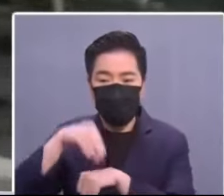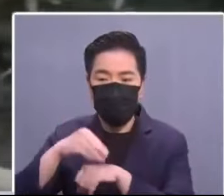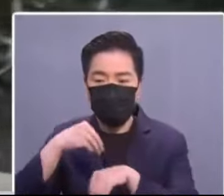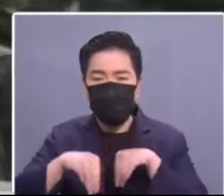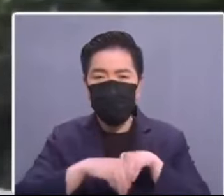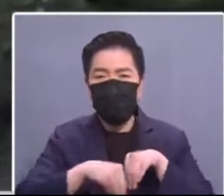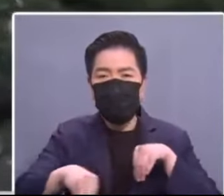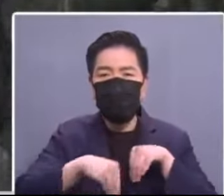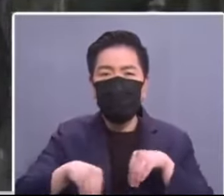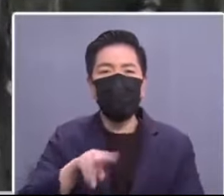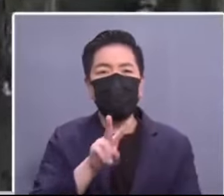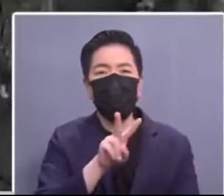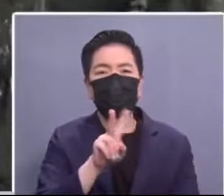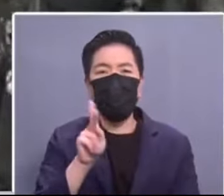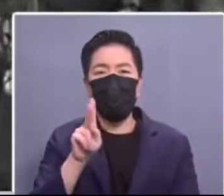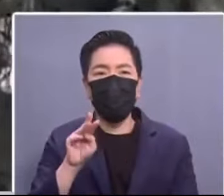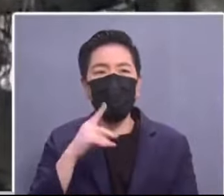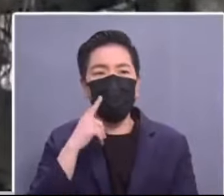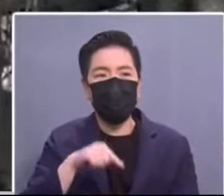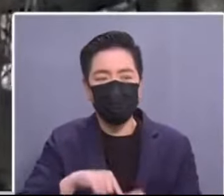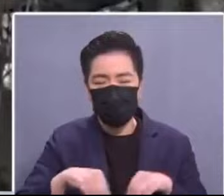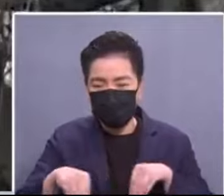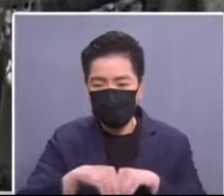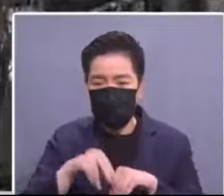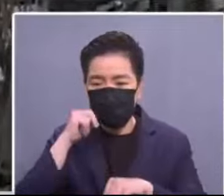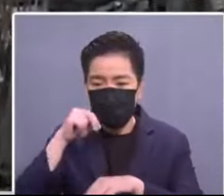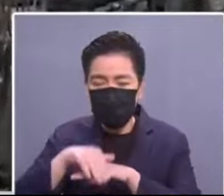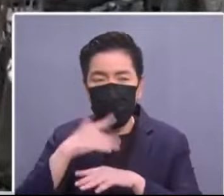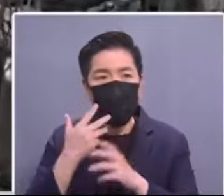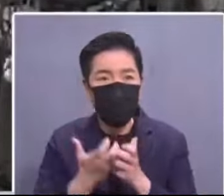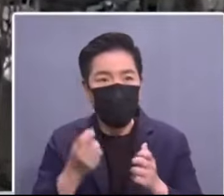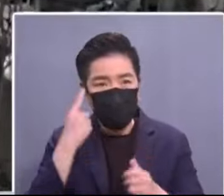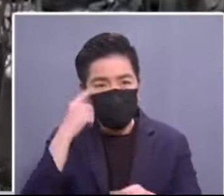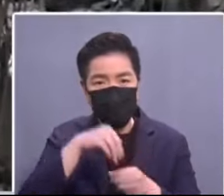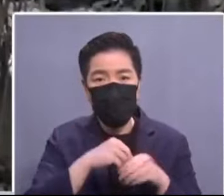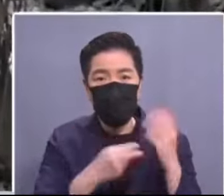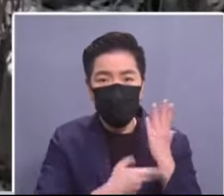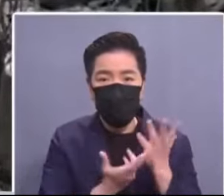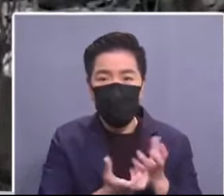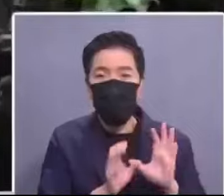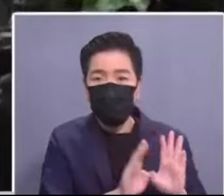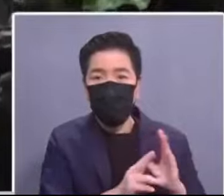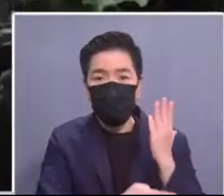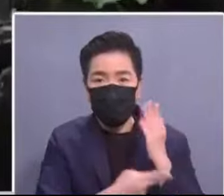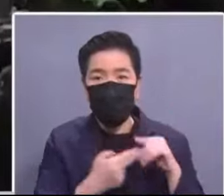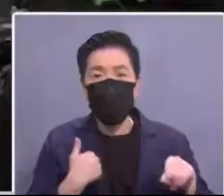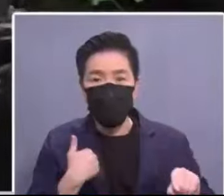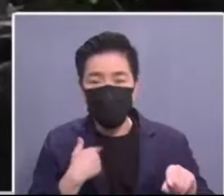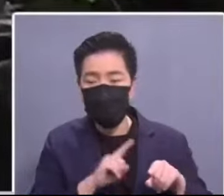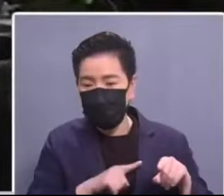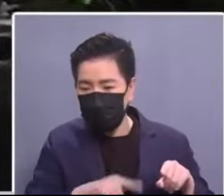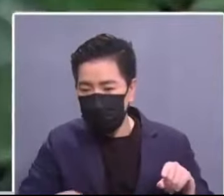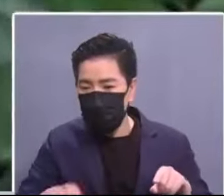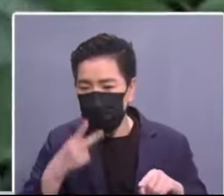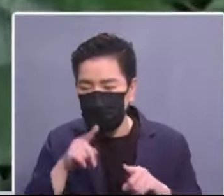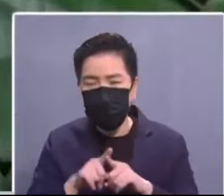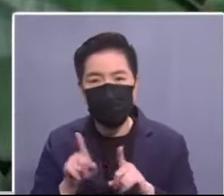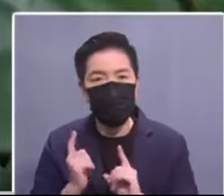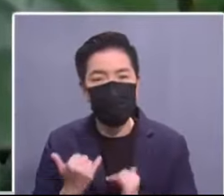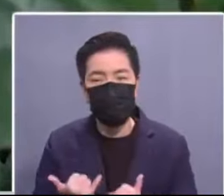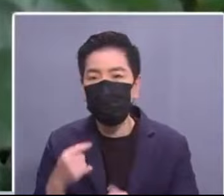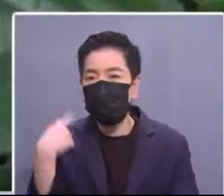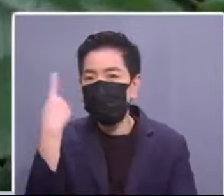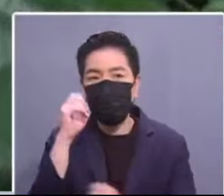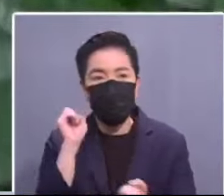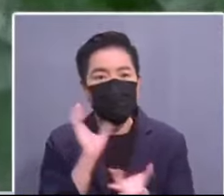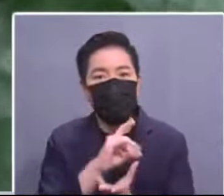ห่างกันประมาณ2กิโลเมตรนะคะที่ท่านบอกว่าทรัพย์สินบางส่วนก็อยู่ที่โรงแรมเนี่ยนะคะแต่เรื่องนี้ก็ค่อนข้างสะเทือนการท่อง